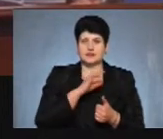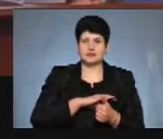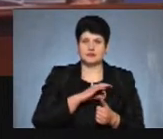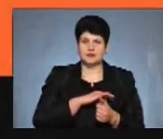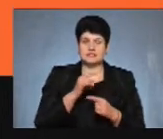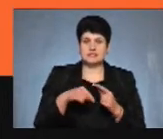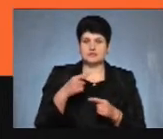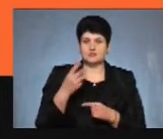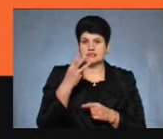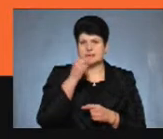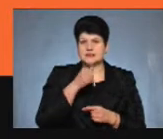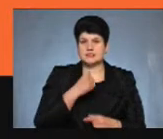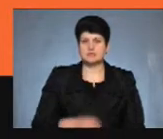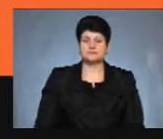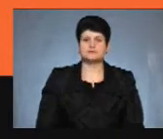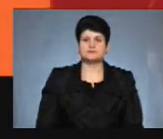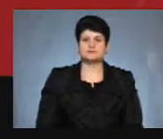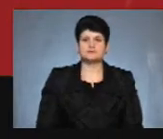наступні 3 місяці.